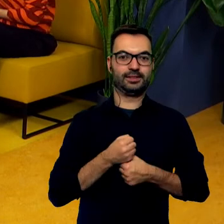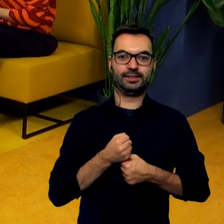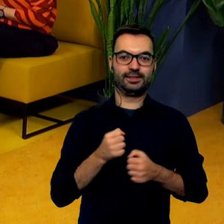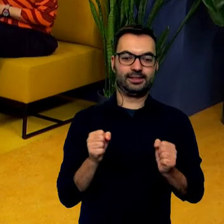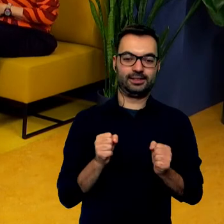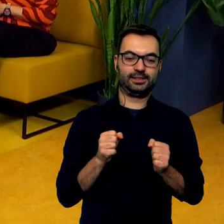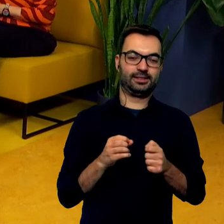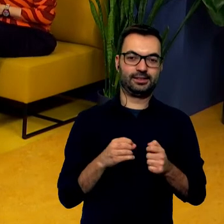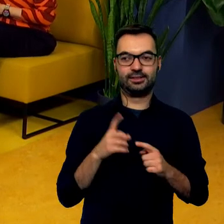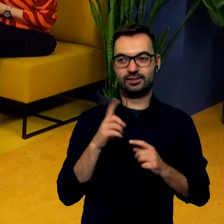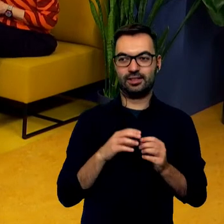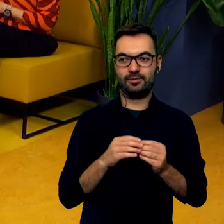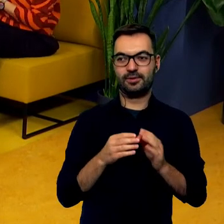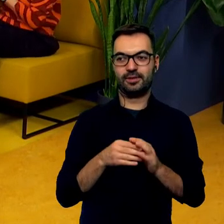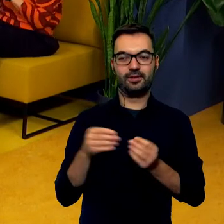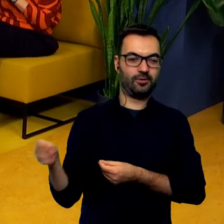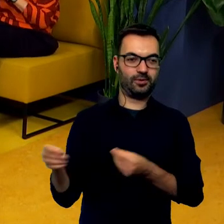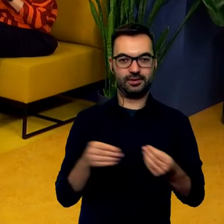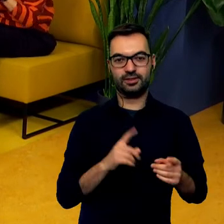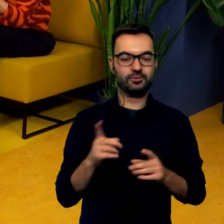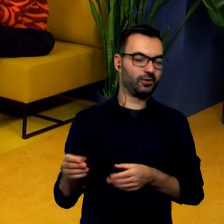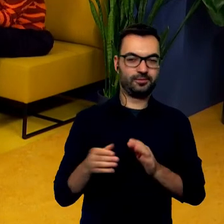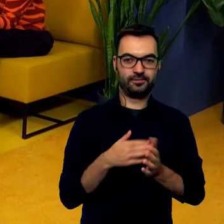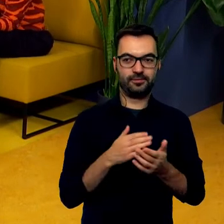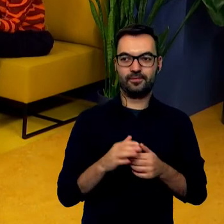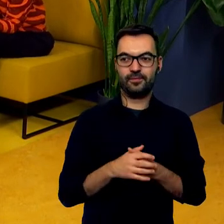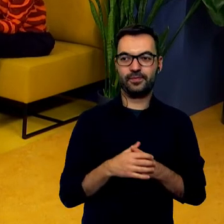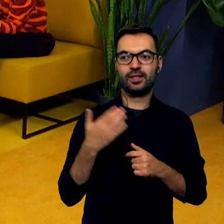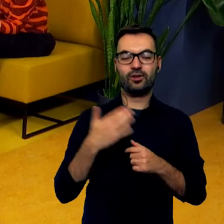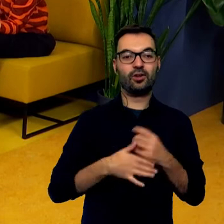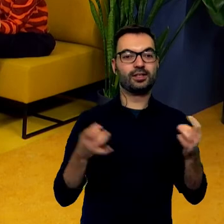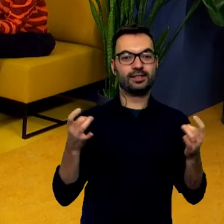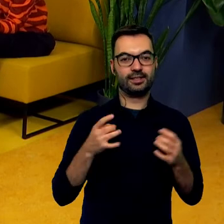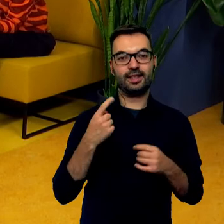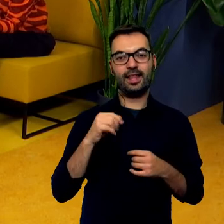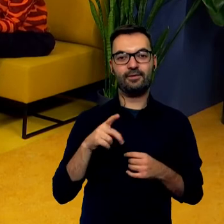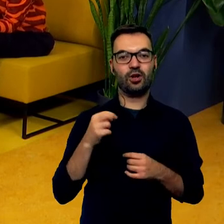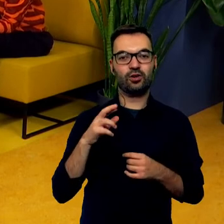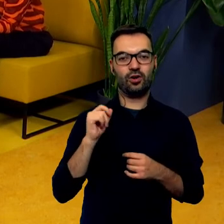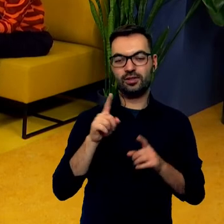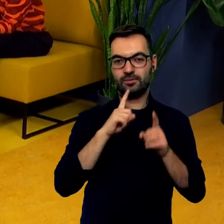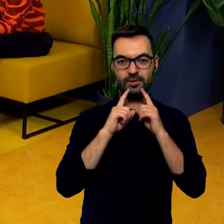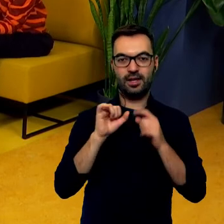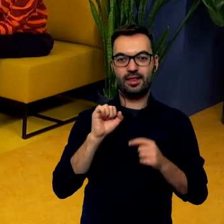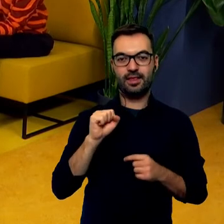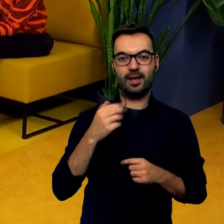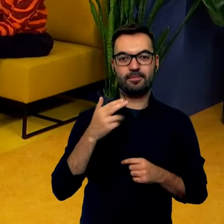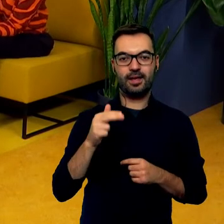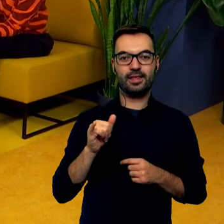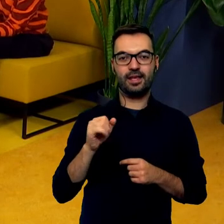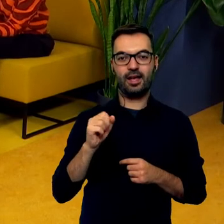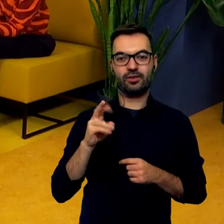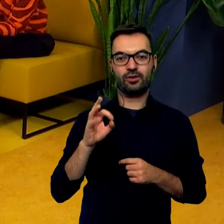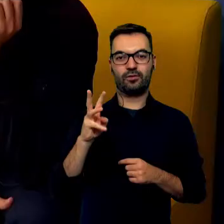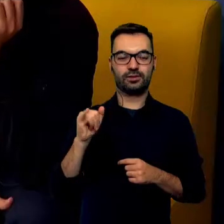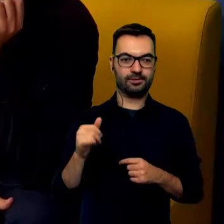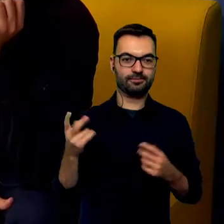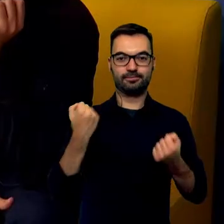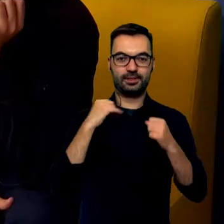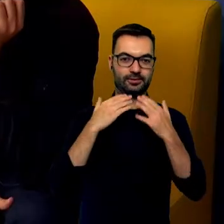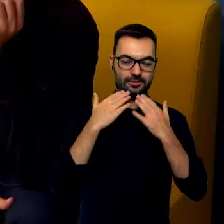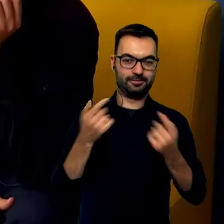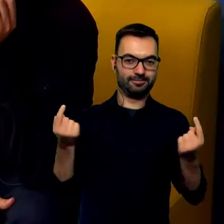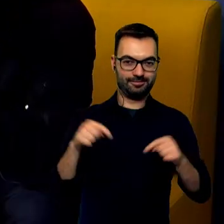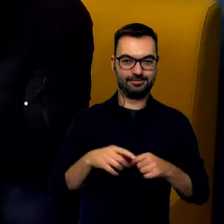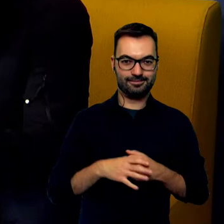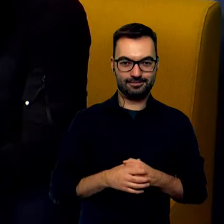przez całe spotkanie, od czasu do czasu tylko odkładałam, ale potem wracała. Koniec gry, Dawid Ogrodnik, rozmawia Damian Jankowski, Dawid Ogrodnik.